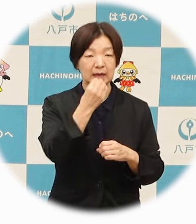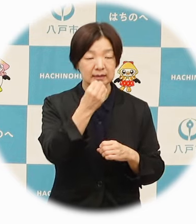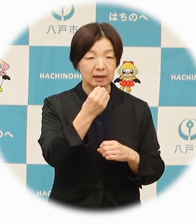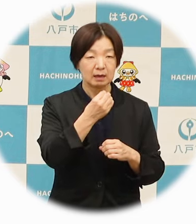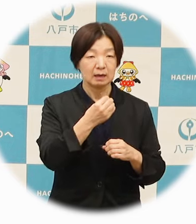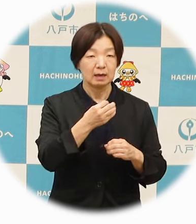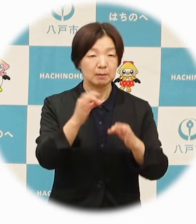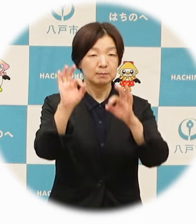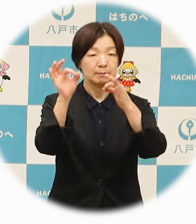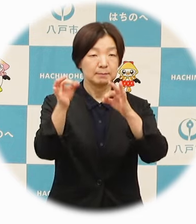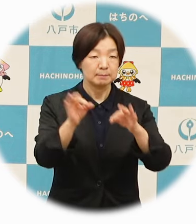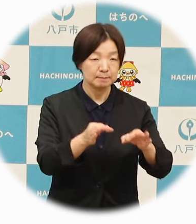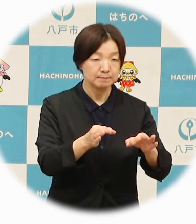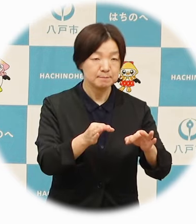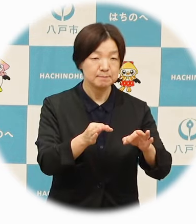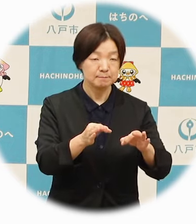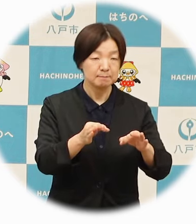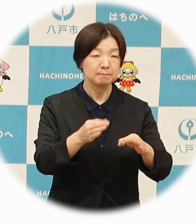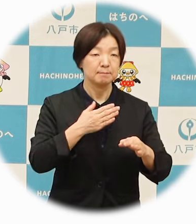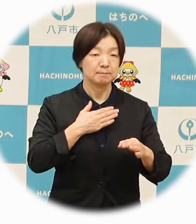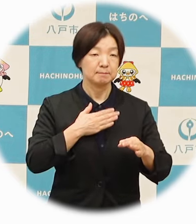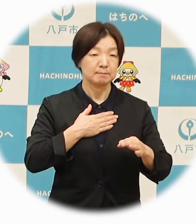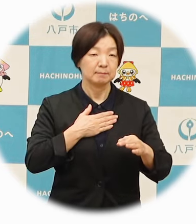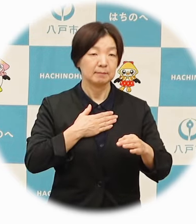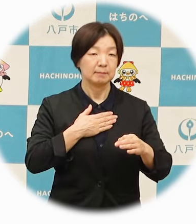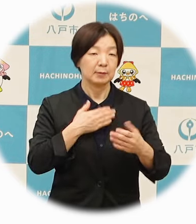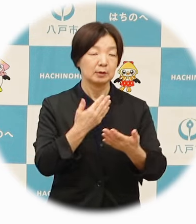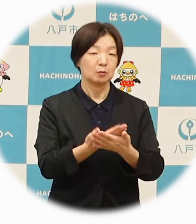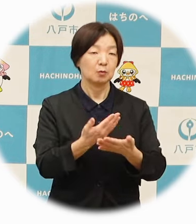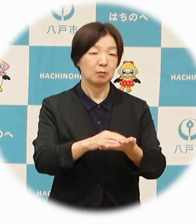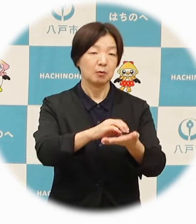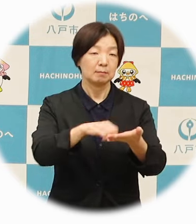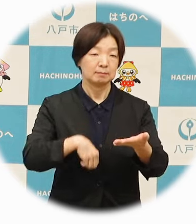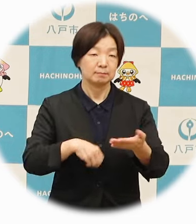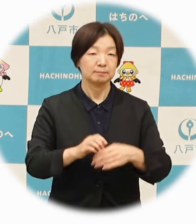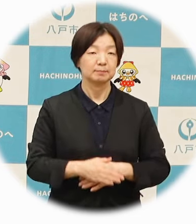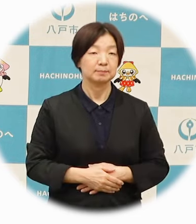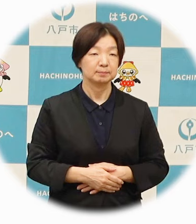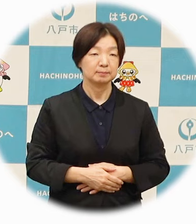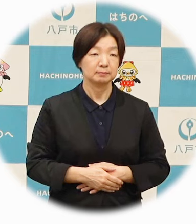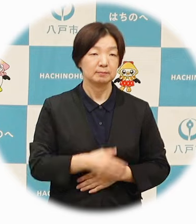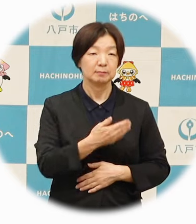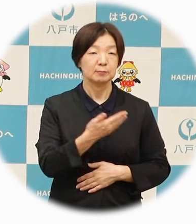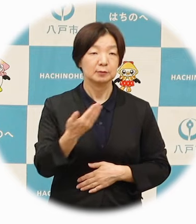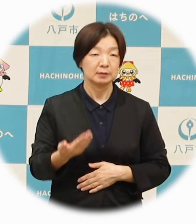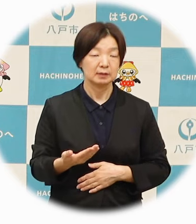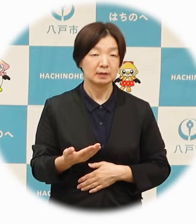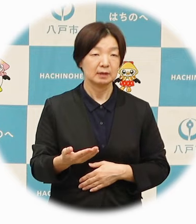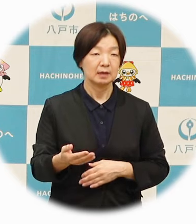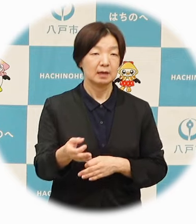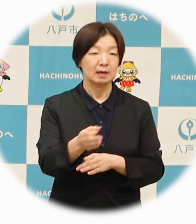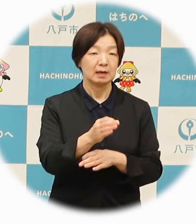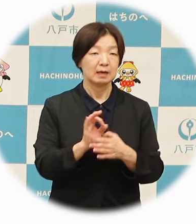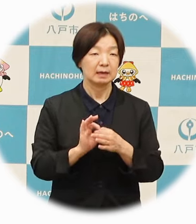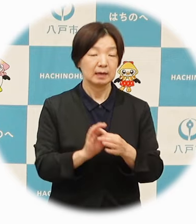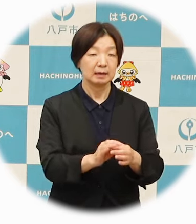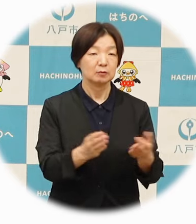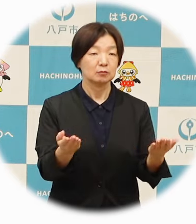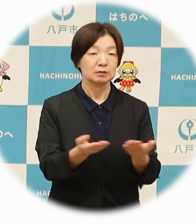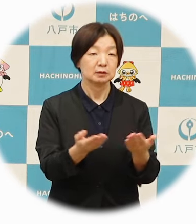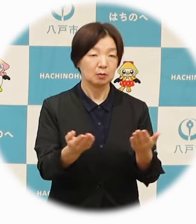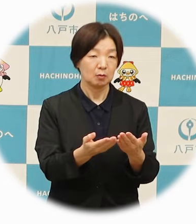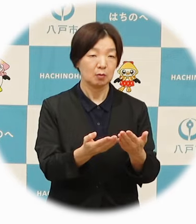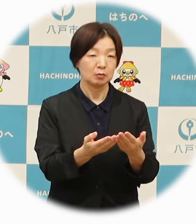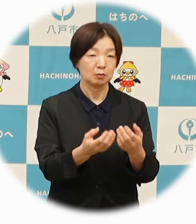着きが見られるため要望を取りやめるものであります。次に継続事項のうち一部新